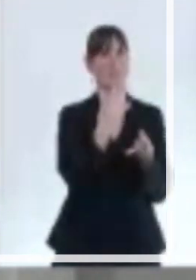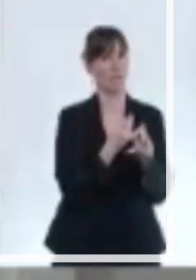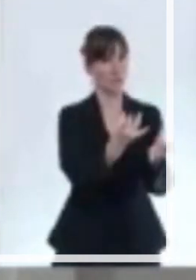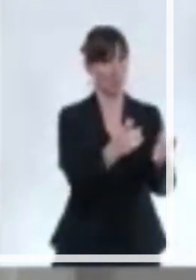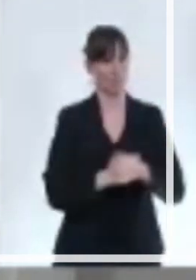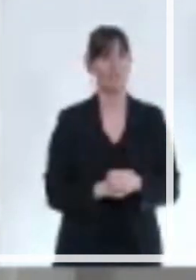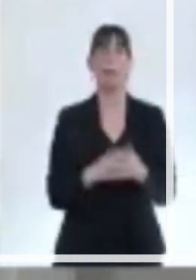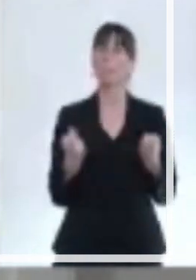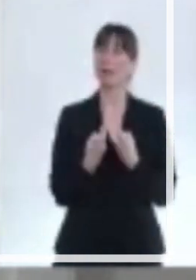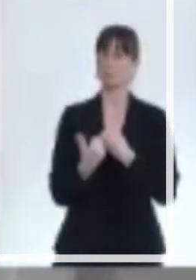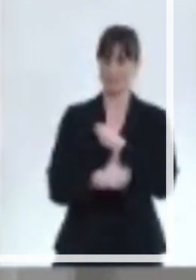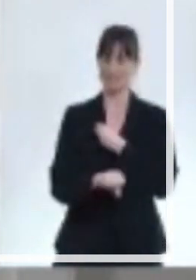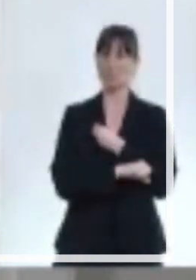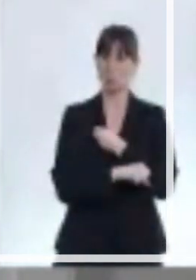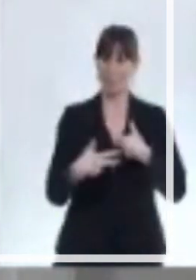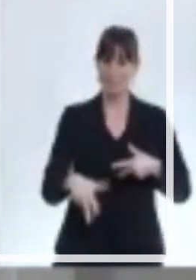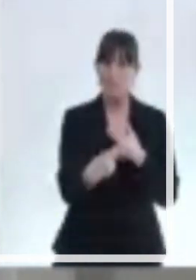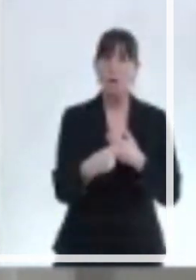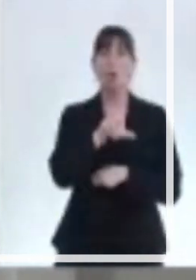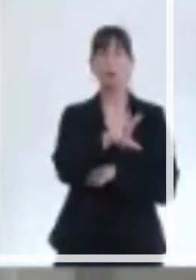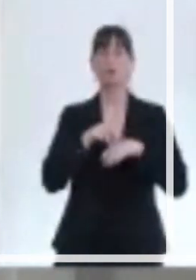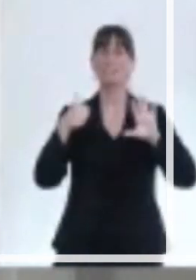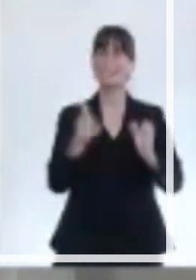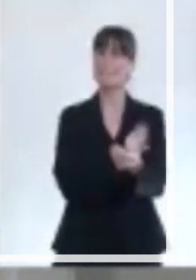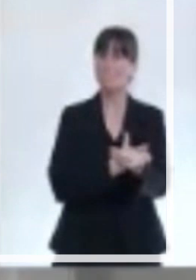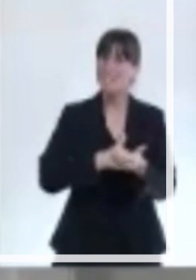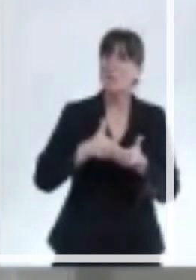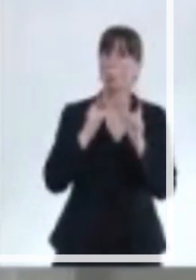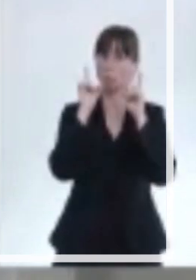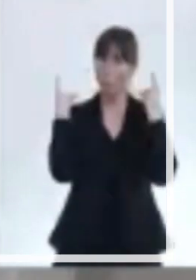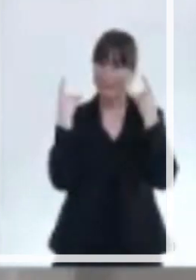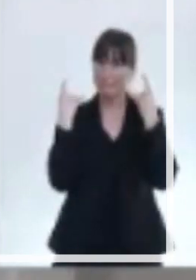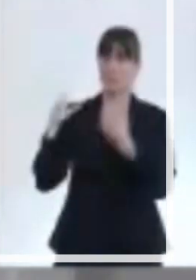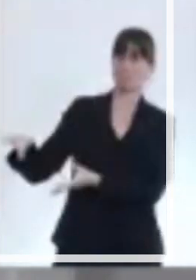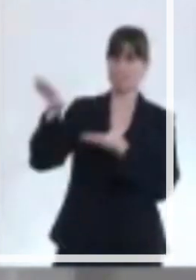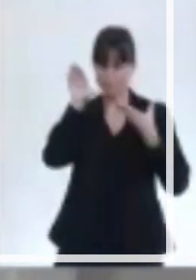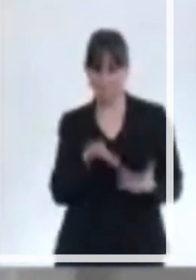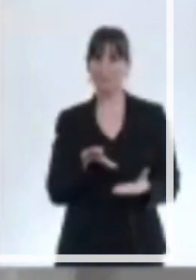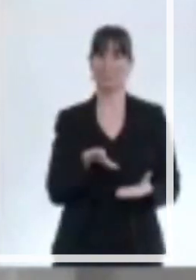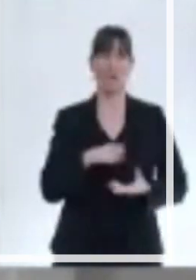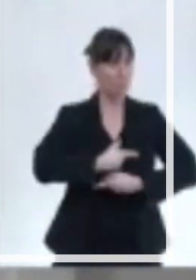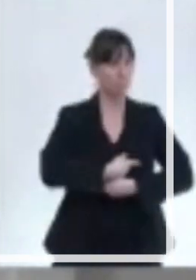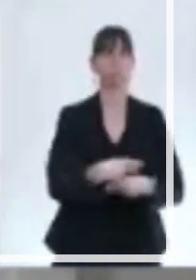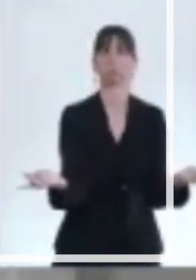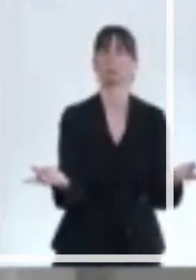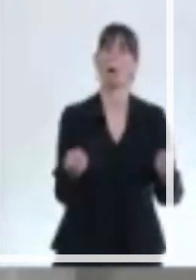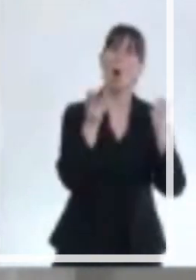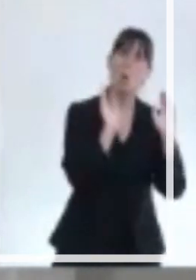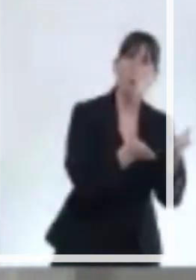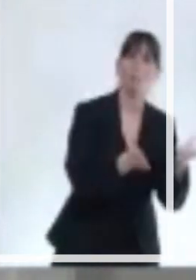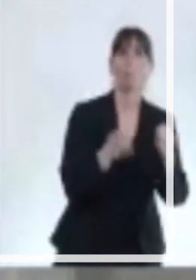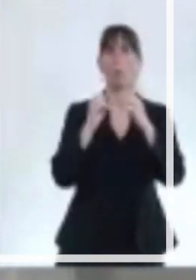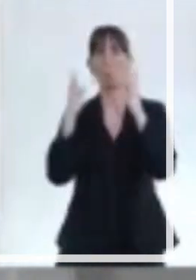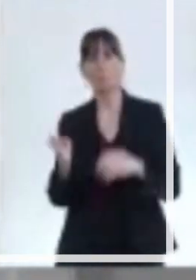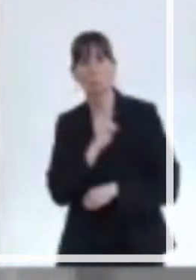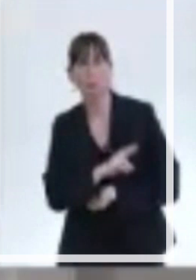36 millions de masques qui ont été des stocks est envoyé sur tous les territoires à destination des hôpitaux des ehpad des aides à